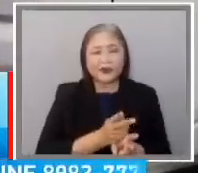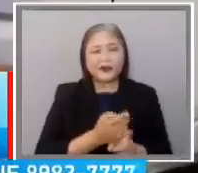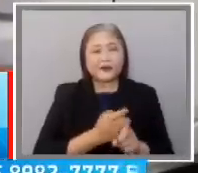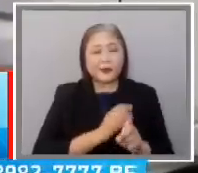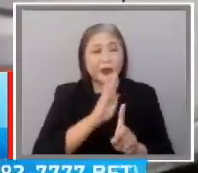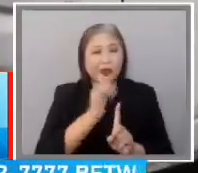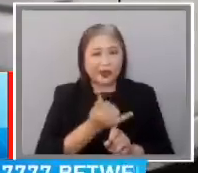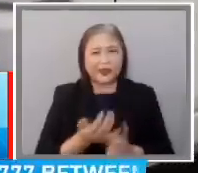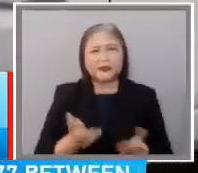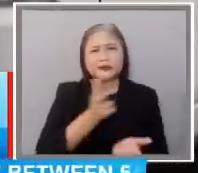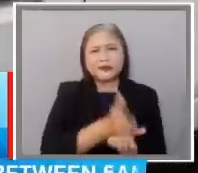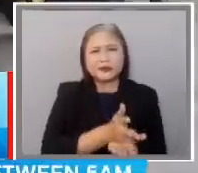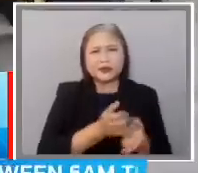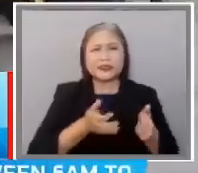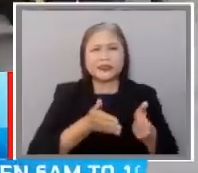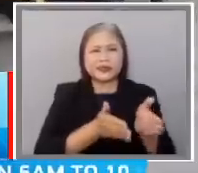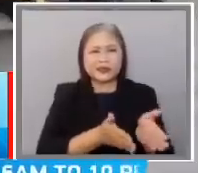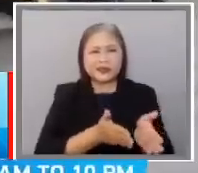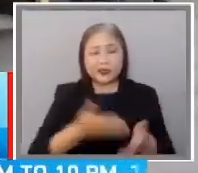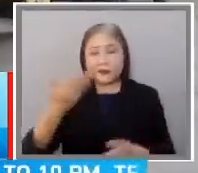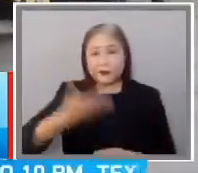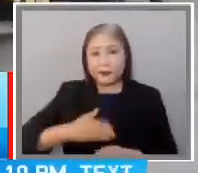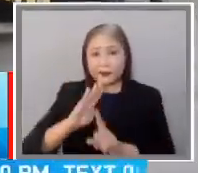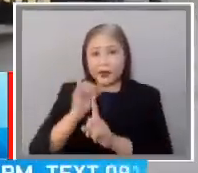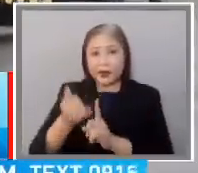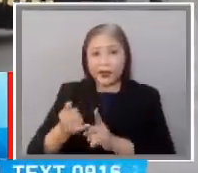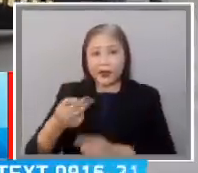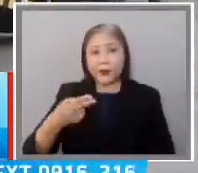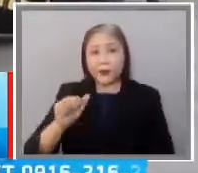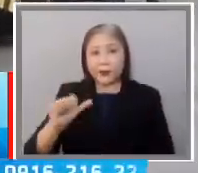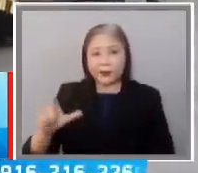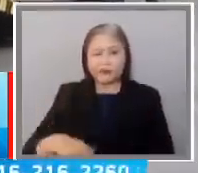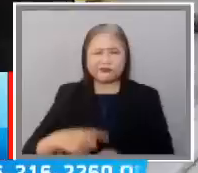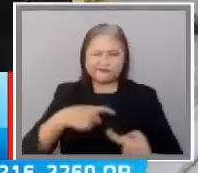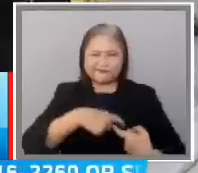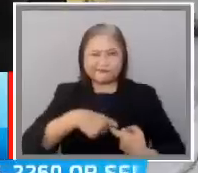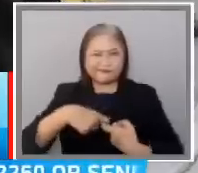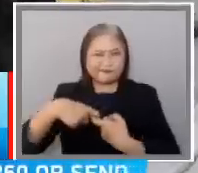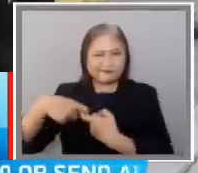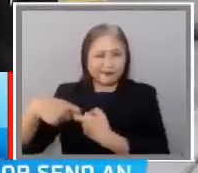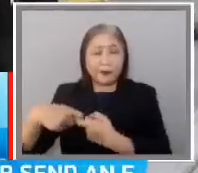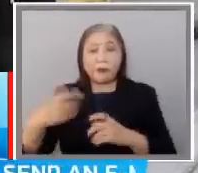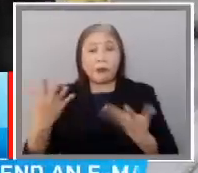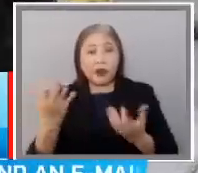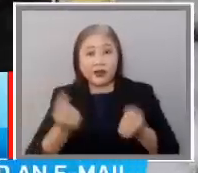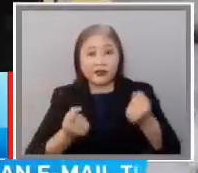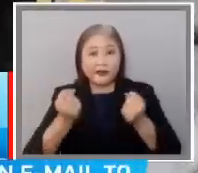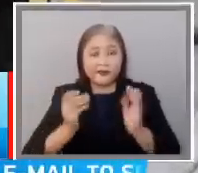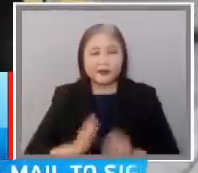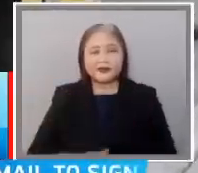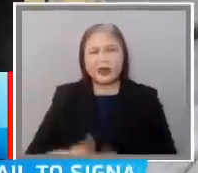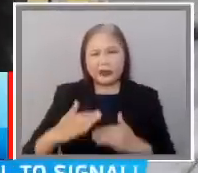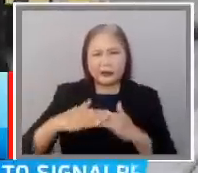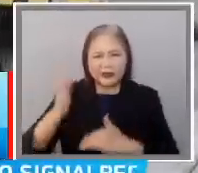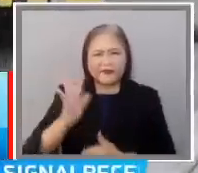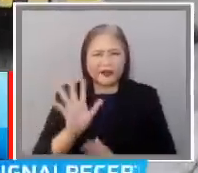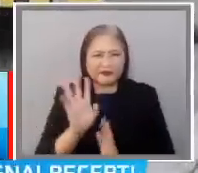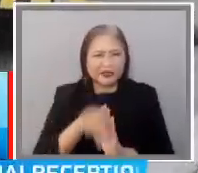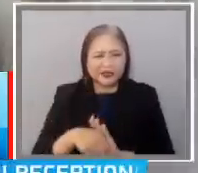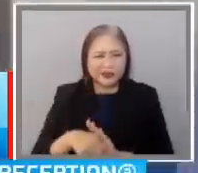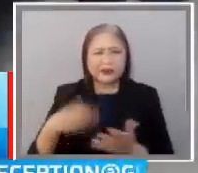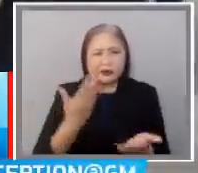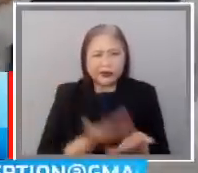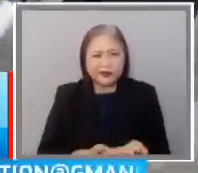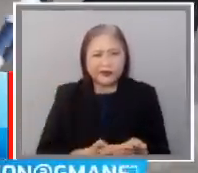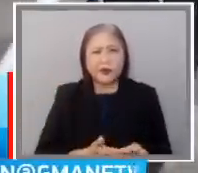sa kalsada sa tapat ng barangay hall. Hinatak ang sasakyan dahil walang dumating na driver. Lagpas na sa 5 minuto nang dumating ang mga kawani ng